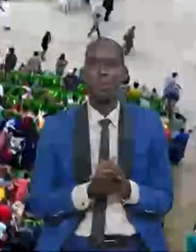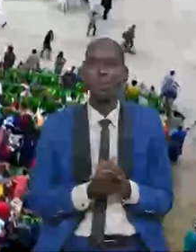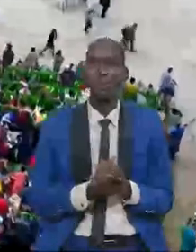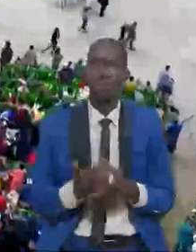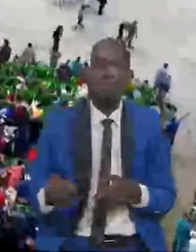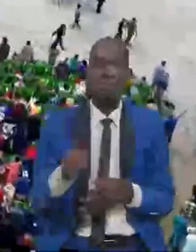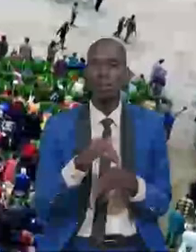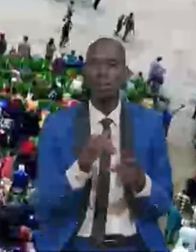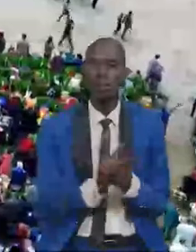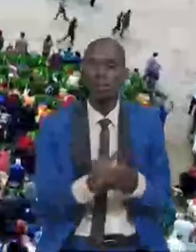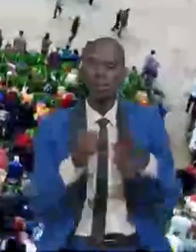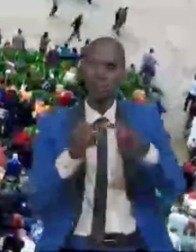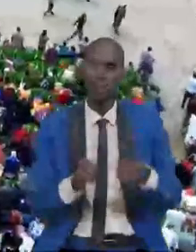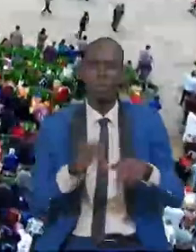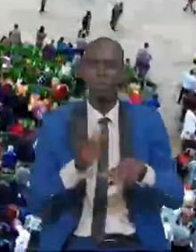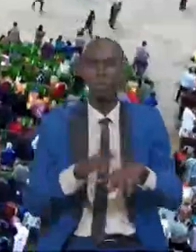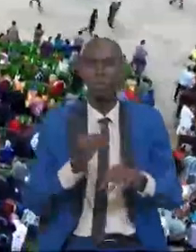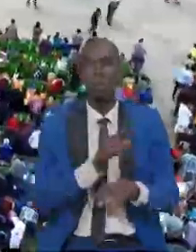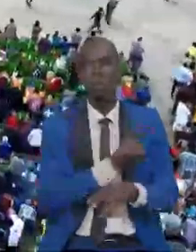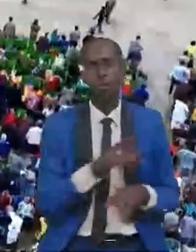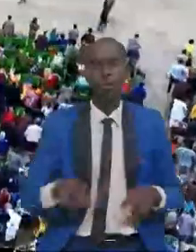Ceux qui se confient en l'Éternel